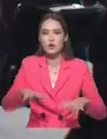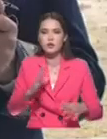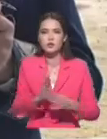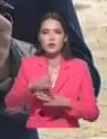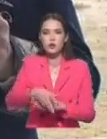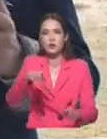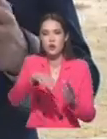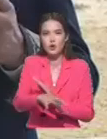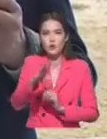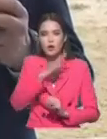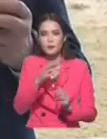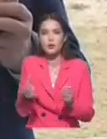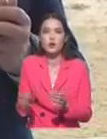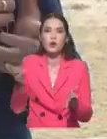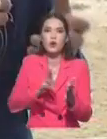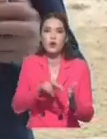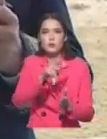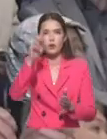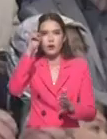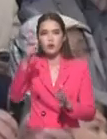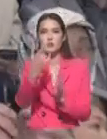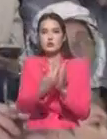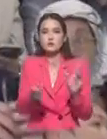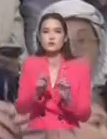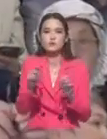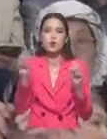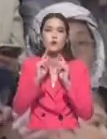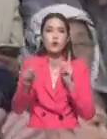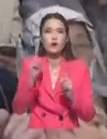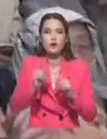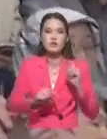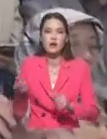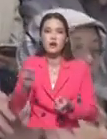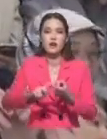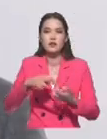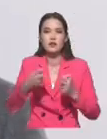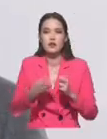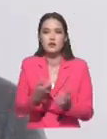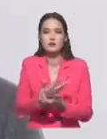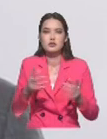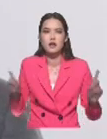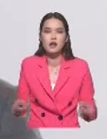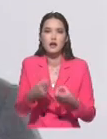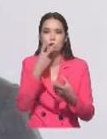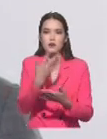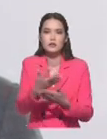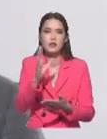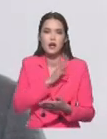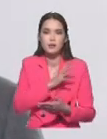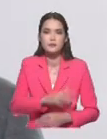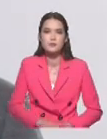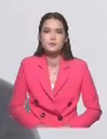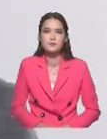арасында бұрын елден көшіп кеткен басқа ұлт өкілдері де бар. Форум аясында отандастарға қатысты мәселелер көтерілмек. Сессиялардың ең басты ерекшелігі